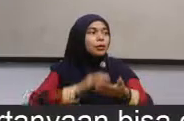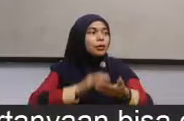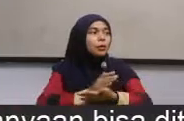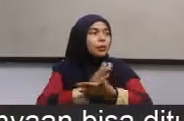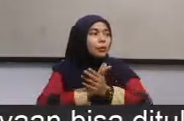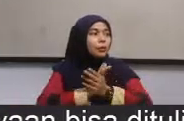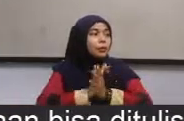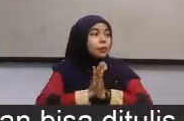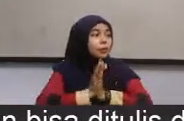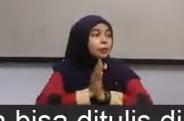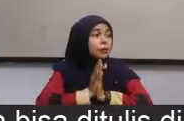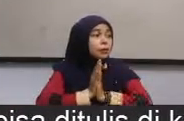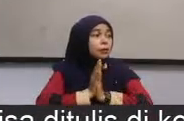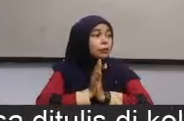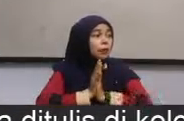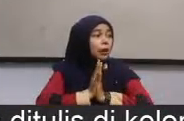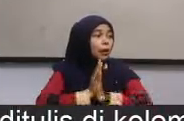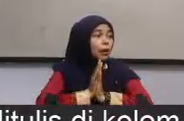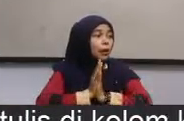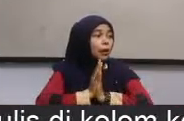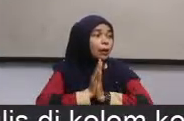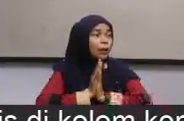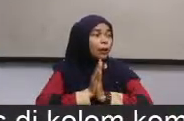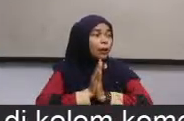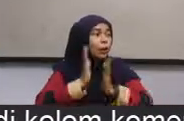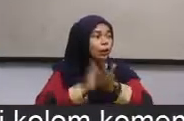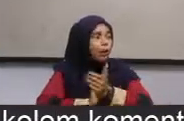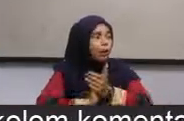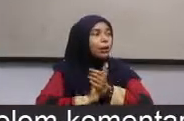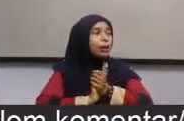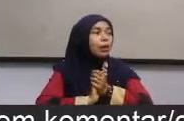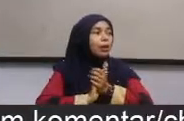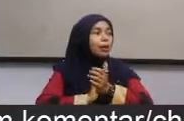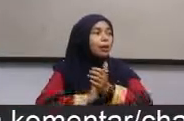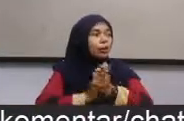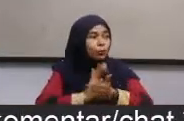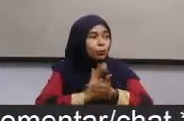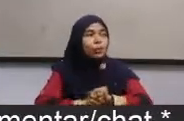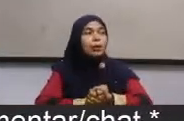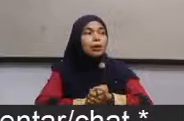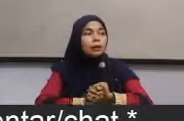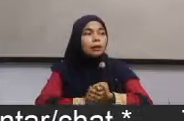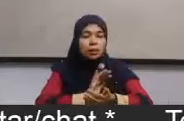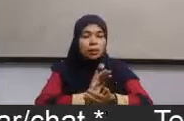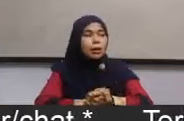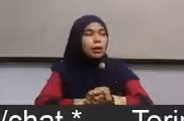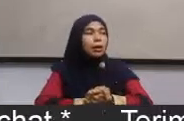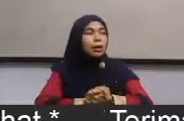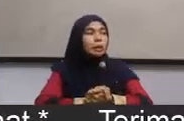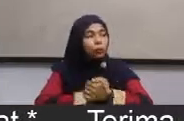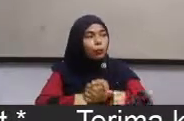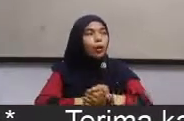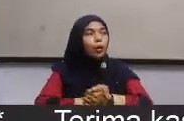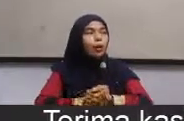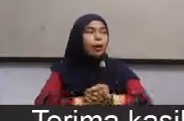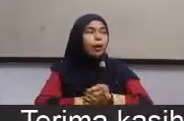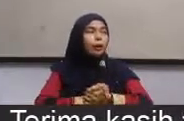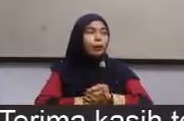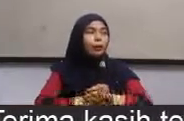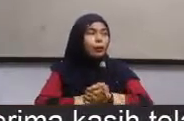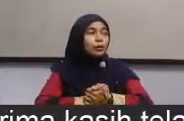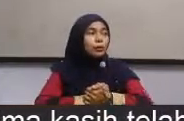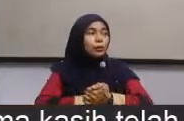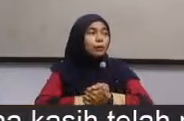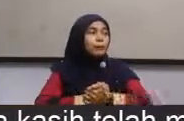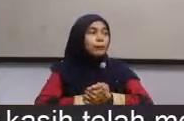harusnya sesuai dengan proses Dura contohnya wawancara tes tulis tes lisan baru boleh